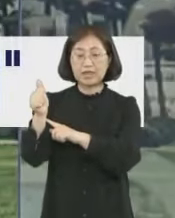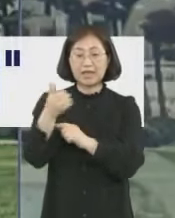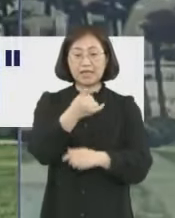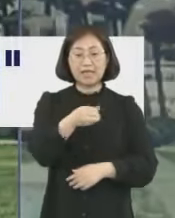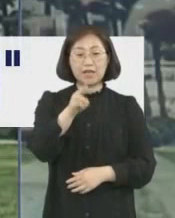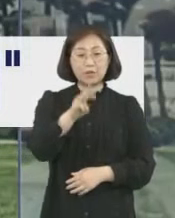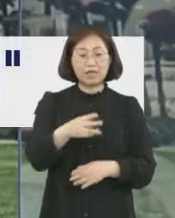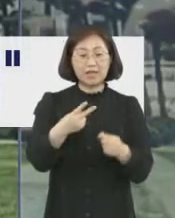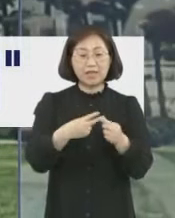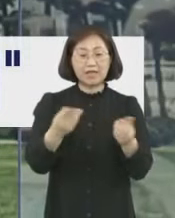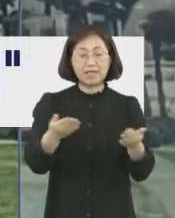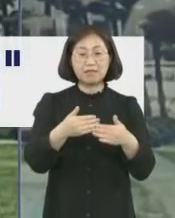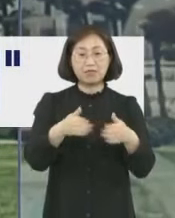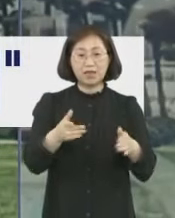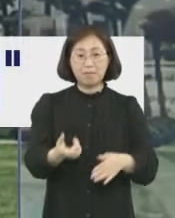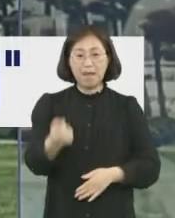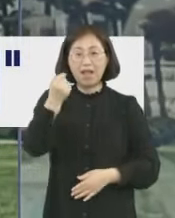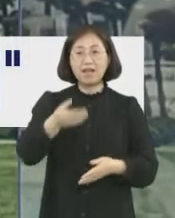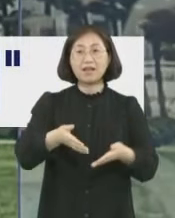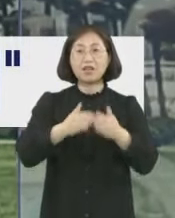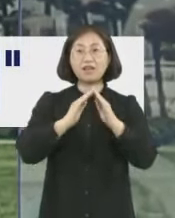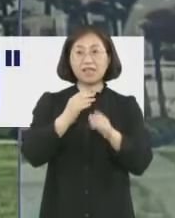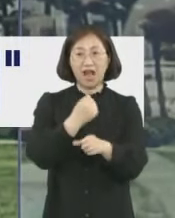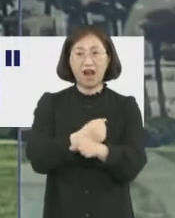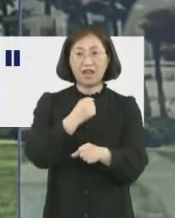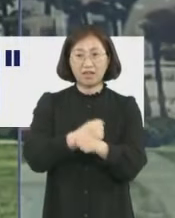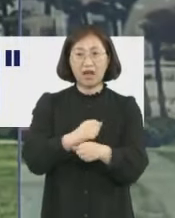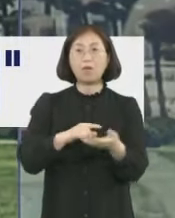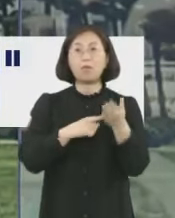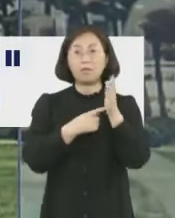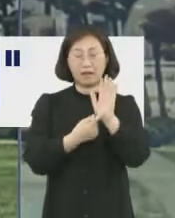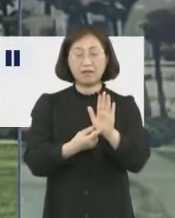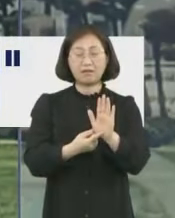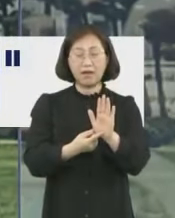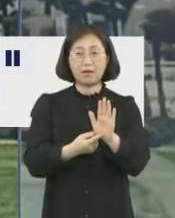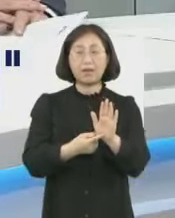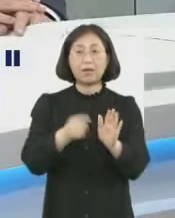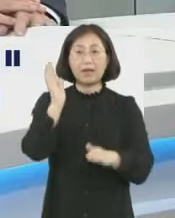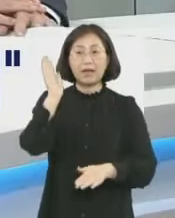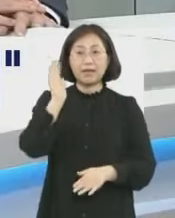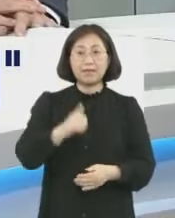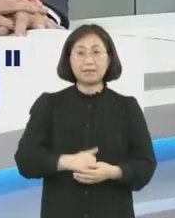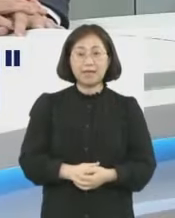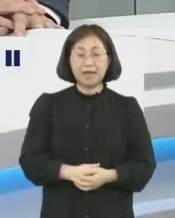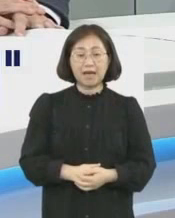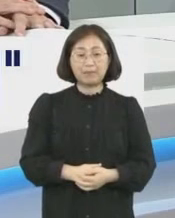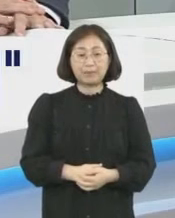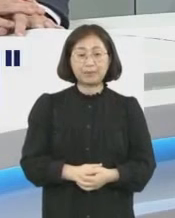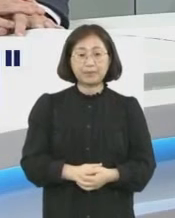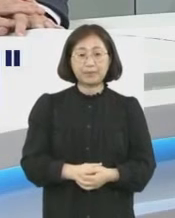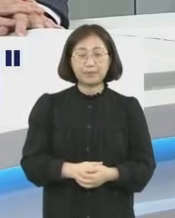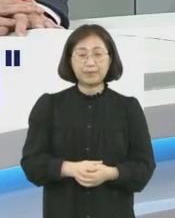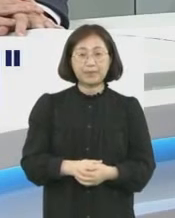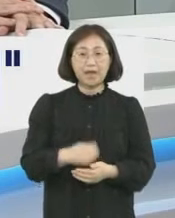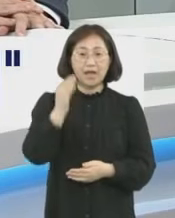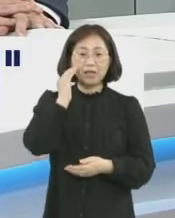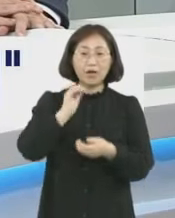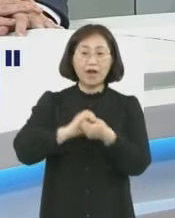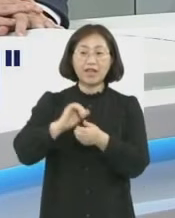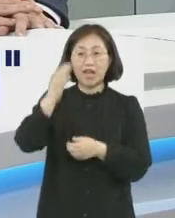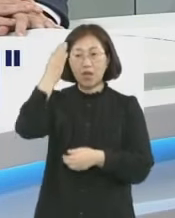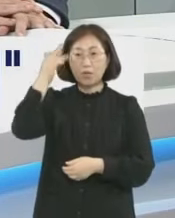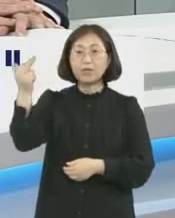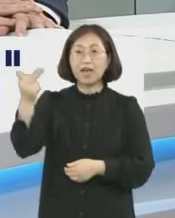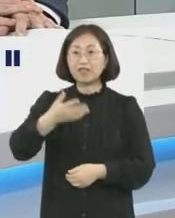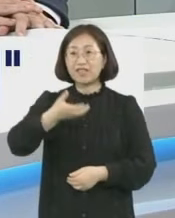대통령 제2집무실은 최대한 빨리 설치하겠다는 의지를 밝혔다고 강조했습니다. 청와대 용산 이전 문제로 시끄럽지만